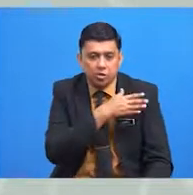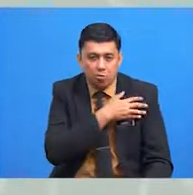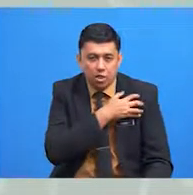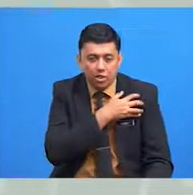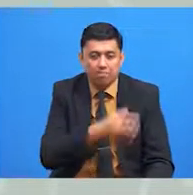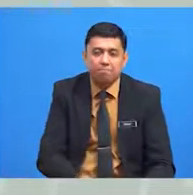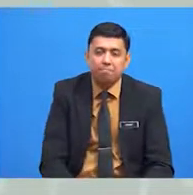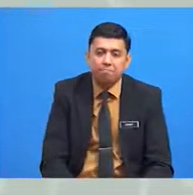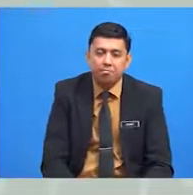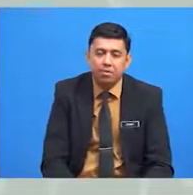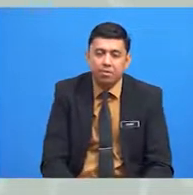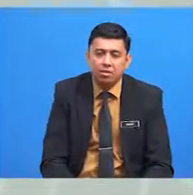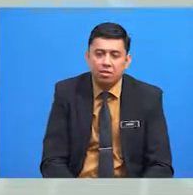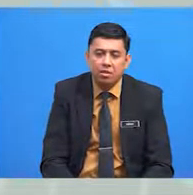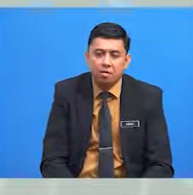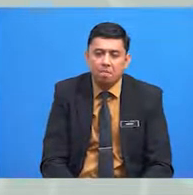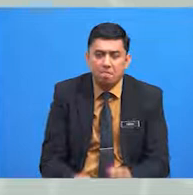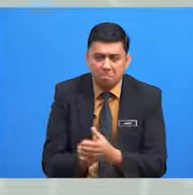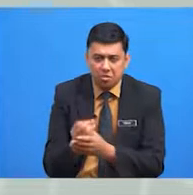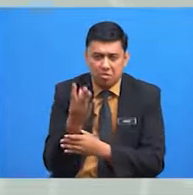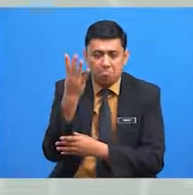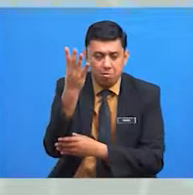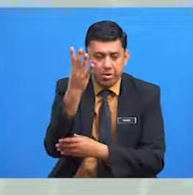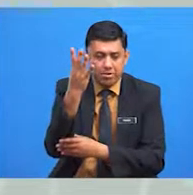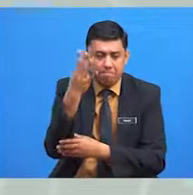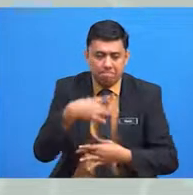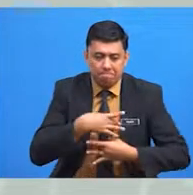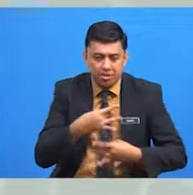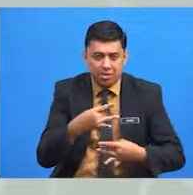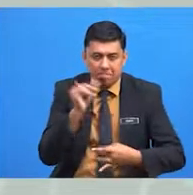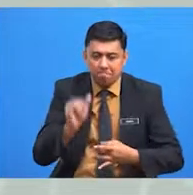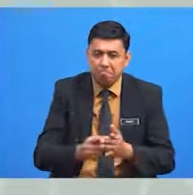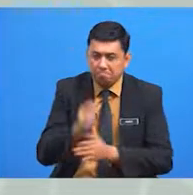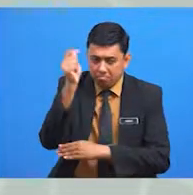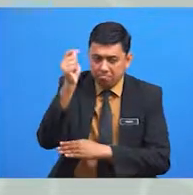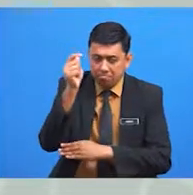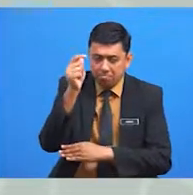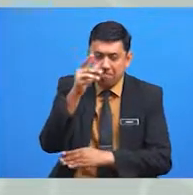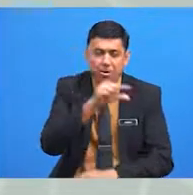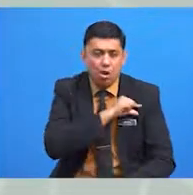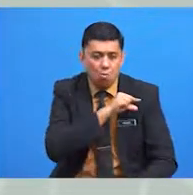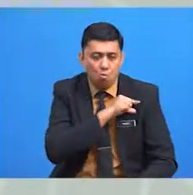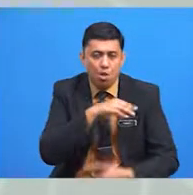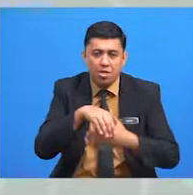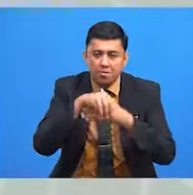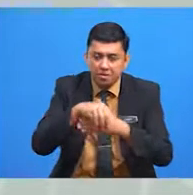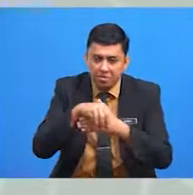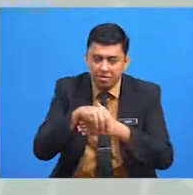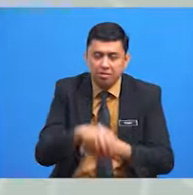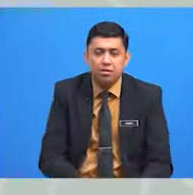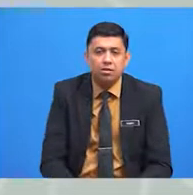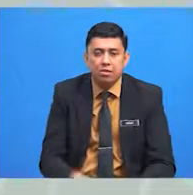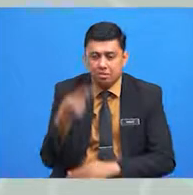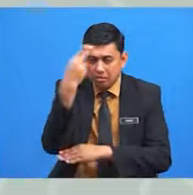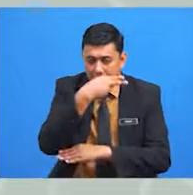ini mencambahkan minat yang tinggi kepada sebilangan pegawai Inggeris tersebut terhadap